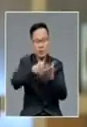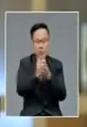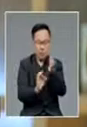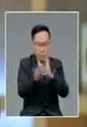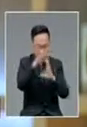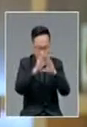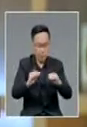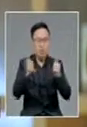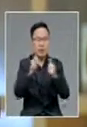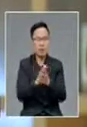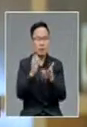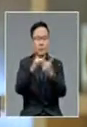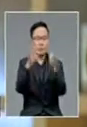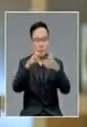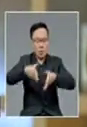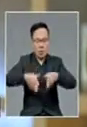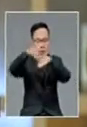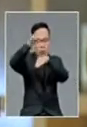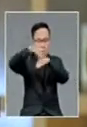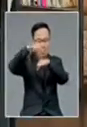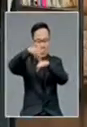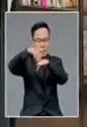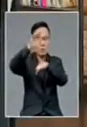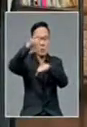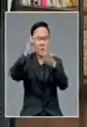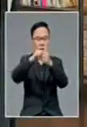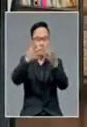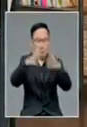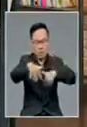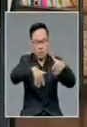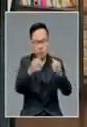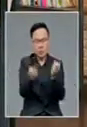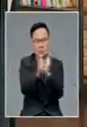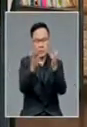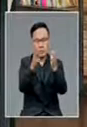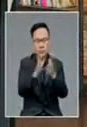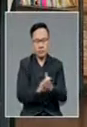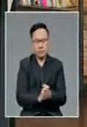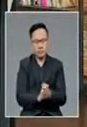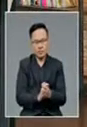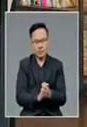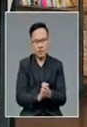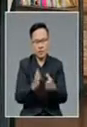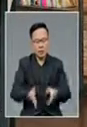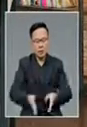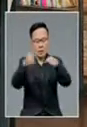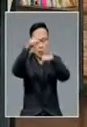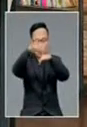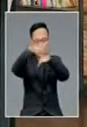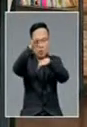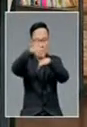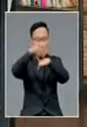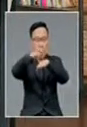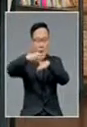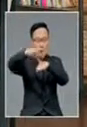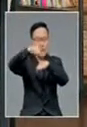หายกับตัวเพราะว่าเกิดขึ้นบริเวณนอกอาคารอยู่ชั้นบนไม่ต้องมีการอพยพผู้คนให้วุ่นวายด้วย โชคดีที่เป็นเพียงแค่อุบัติเหตุเป็นเรื่อง